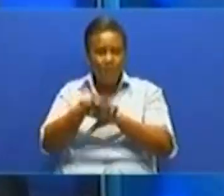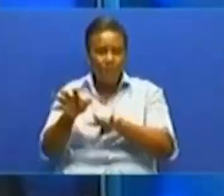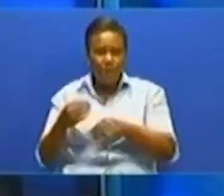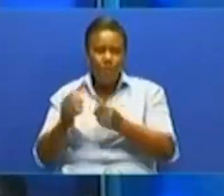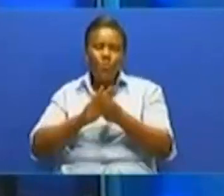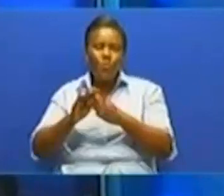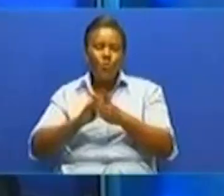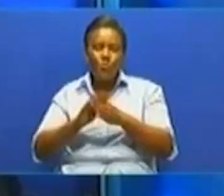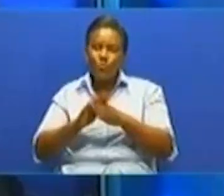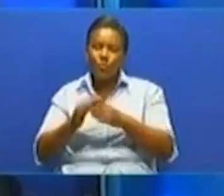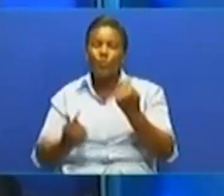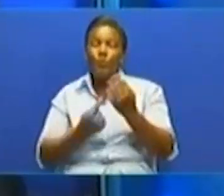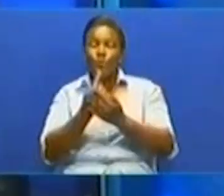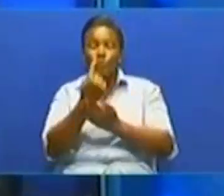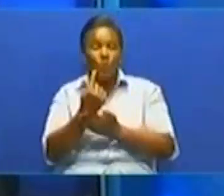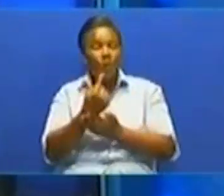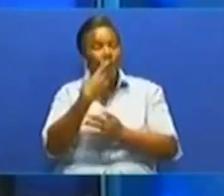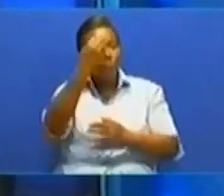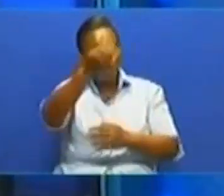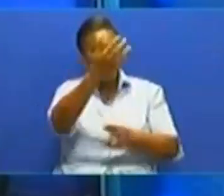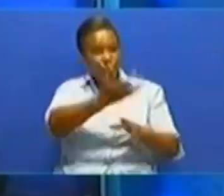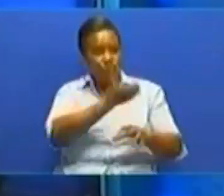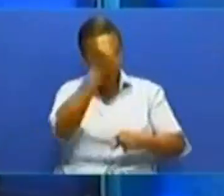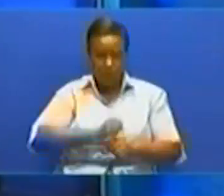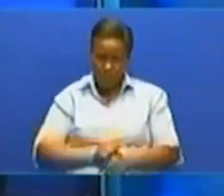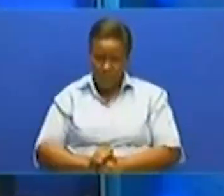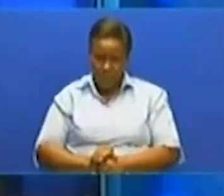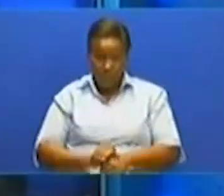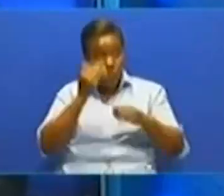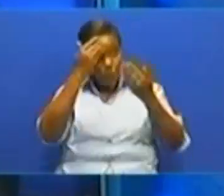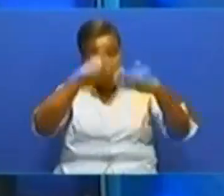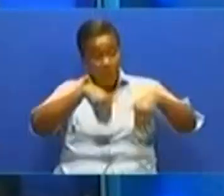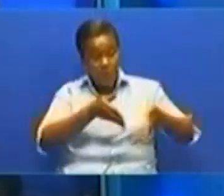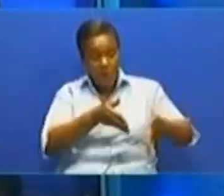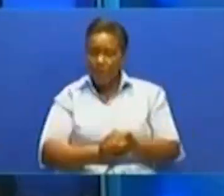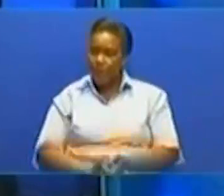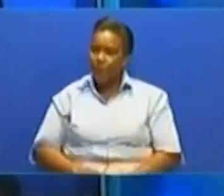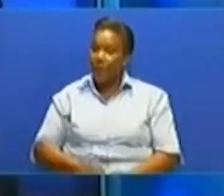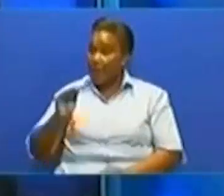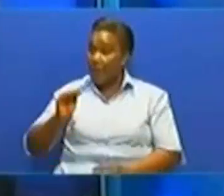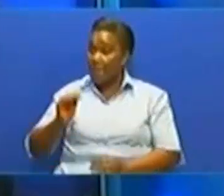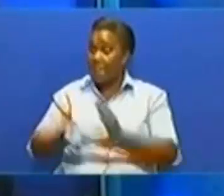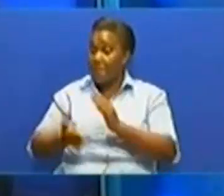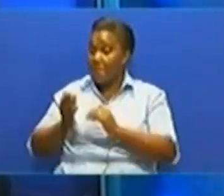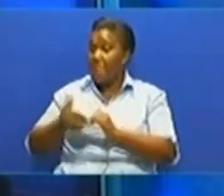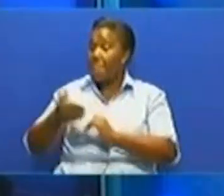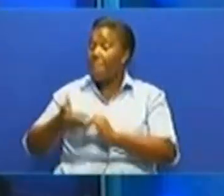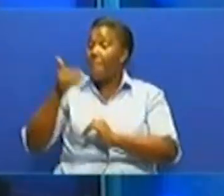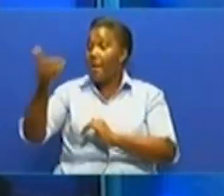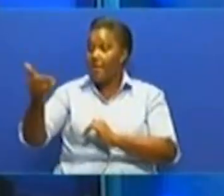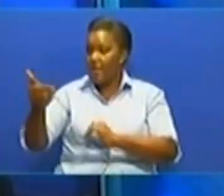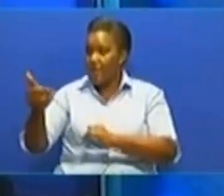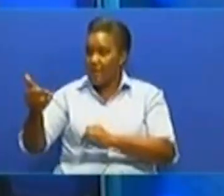sio linatarajia tena. Litatokea. Na tutaendelea kwa naye hata baadaye pia katika habari zetu, tutakuwa katika eneo